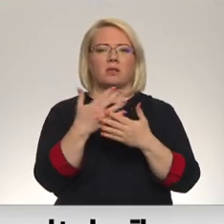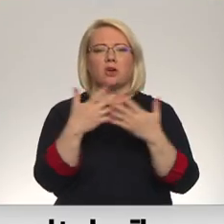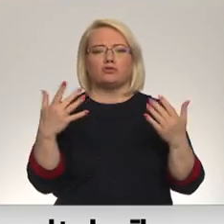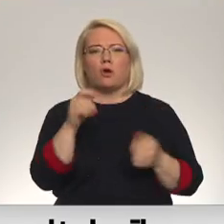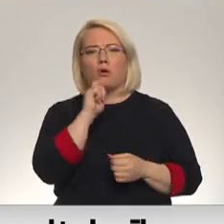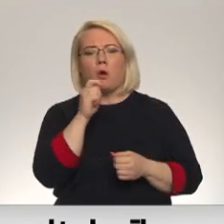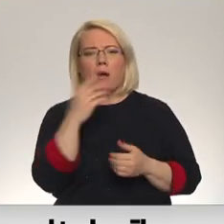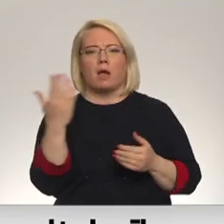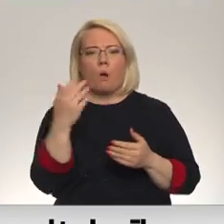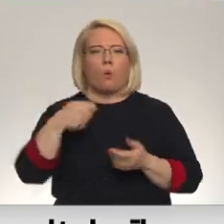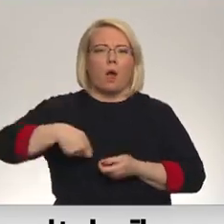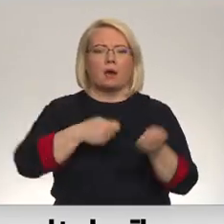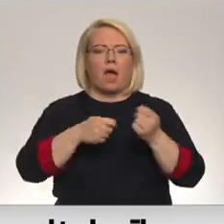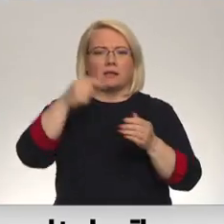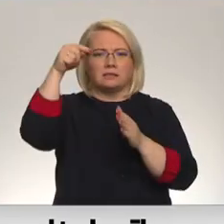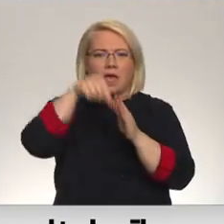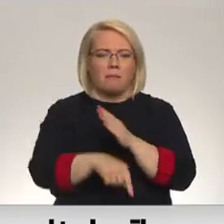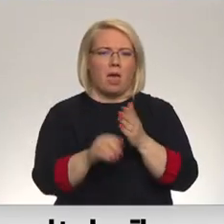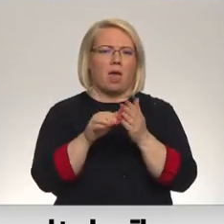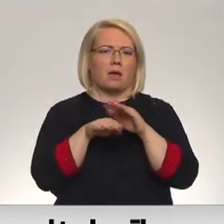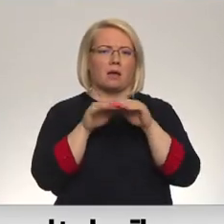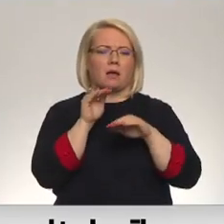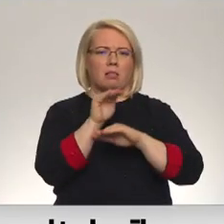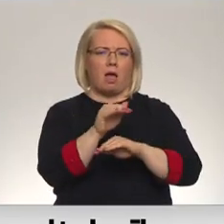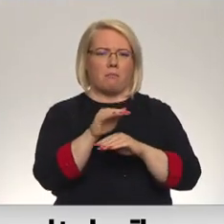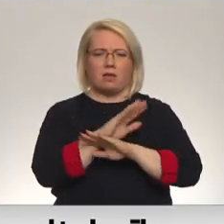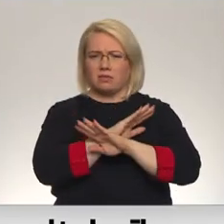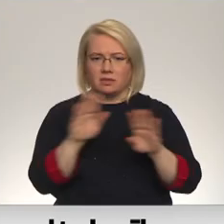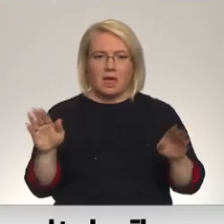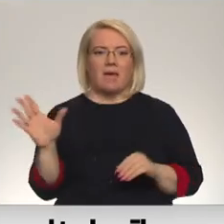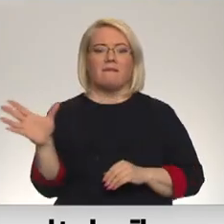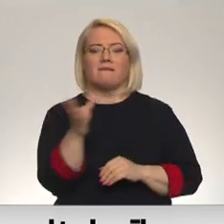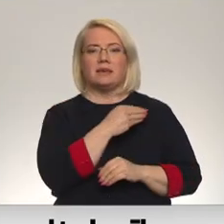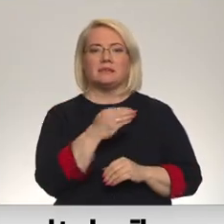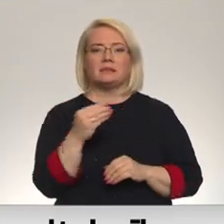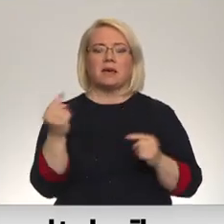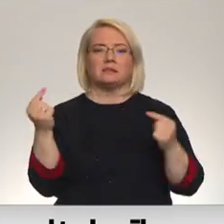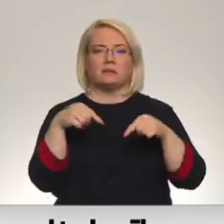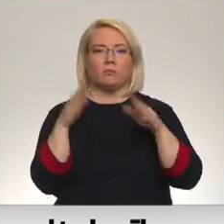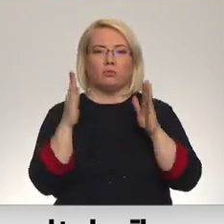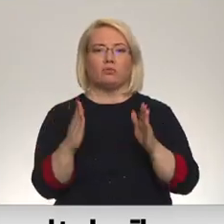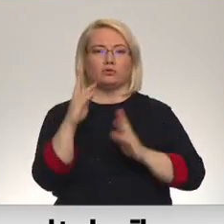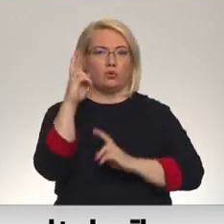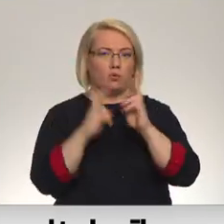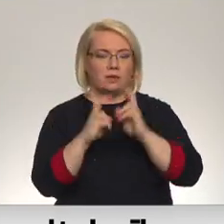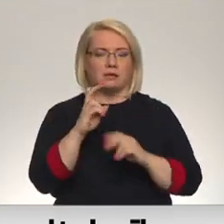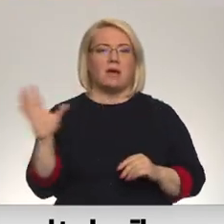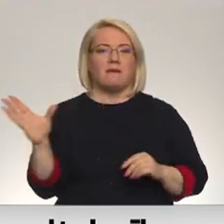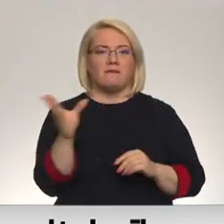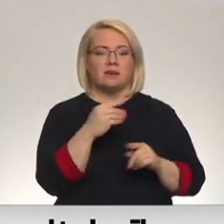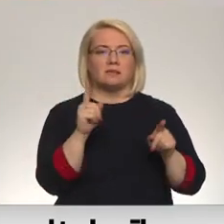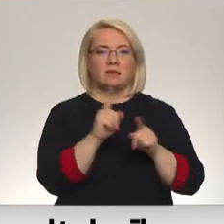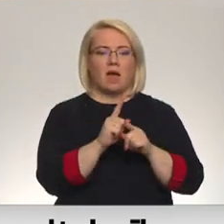komentāros, kaut ko rakt zemē, kaut ko glabāt. Pilnīgi nē. Mums viss, kas ienāks rūpnīcā, viss arī izies